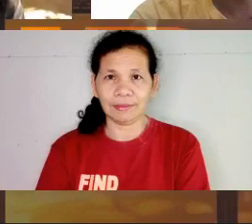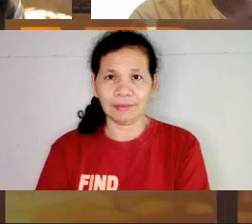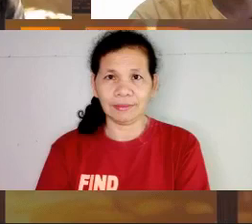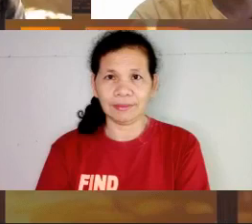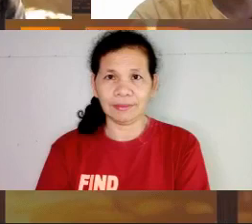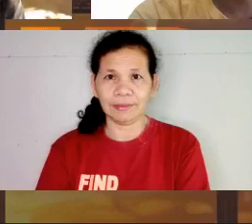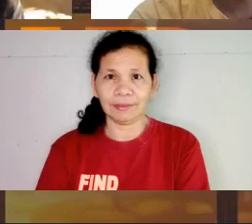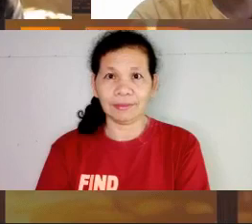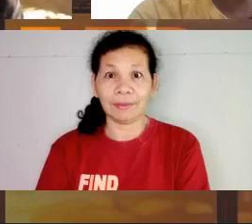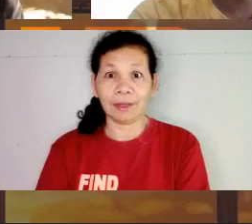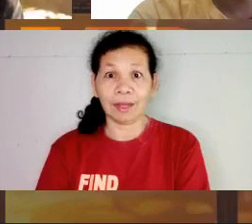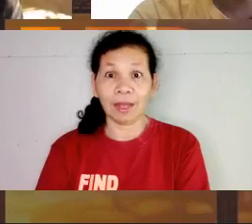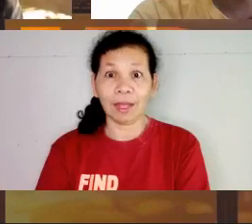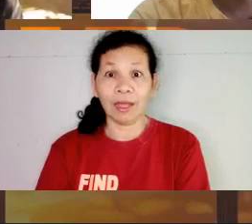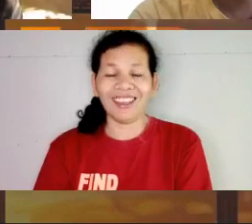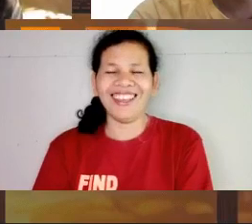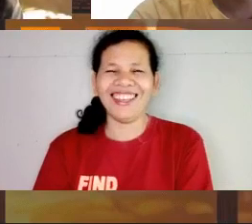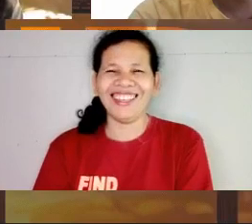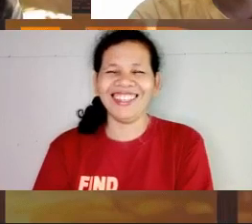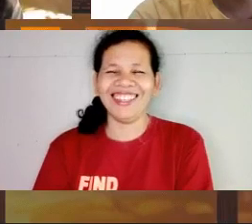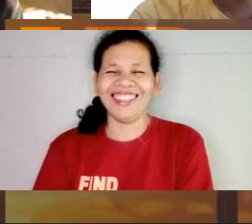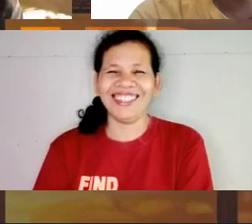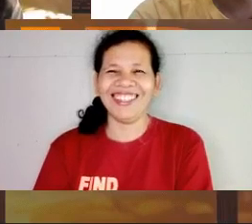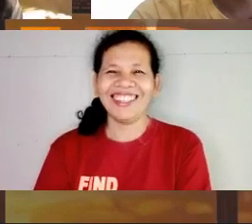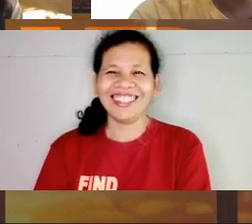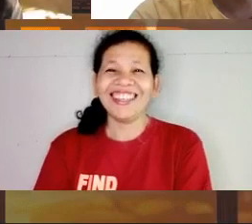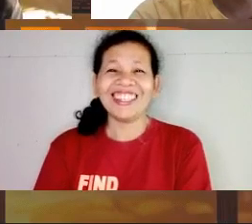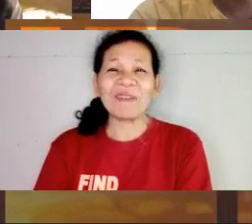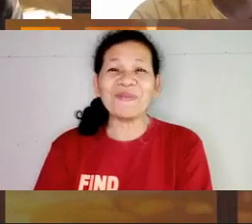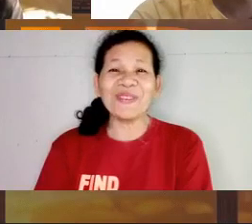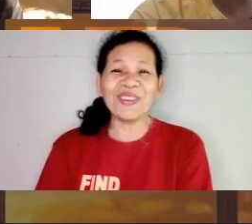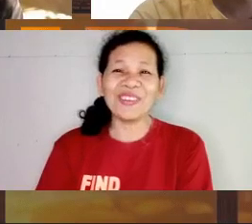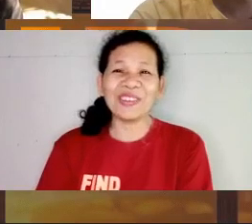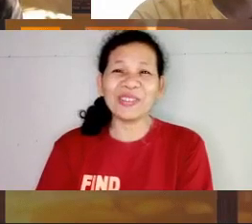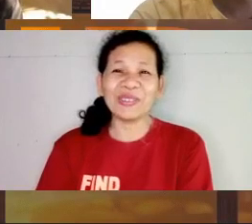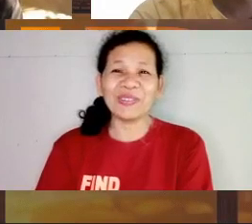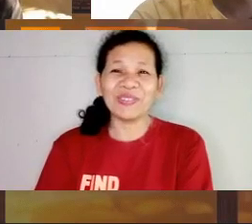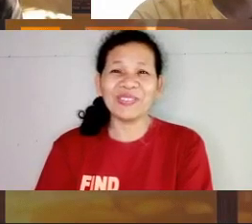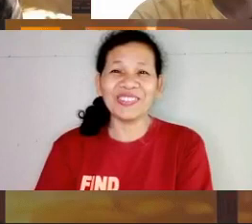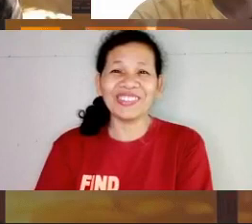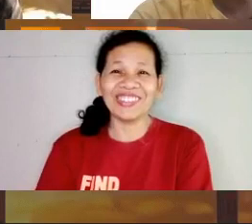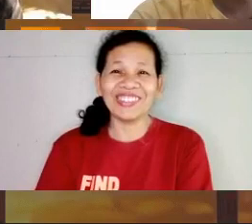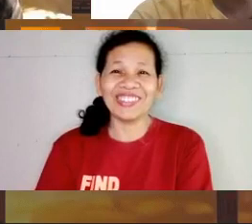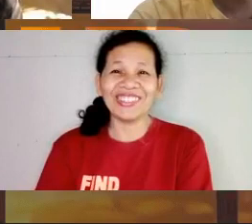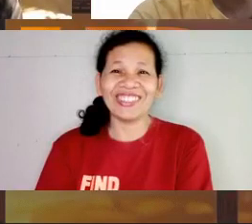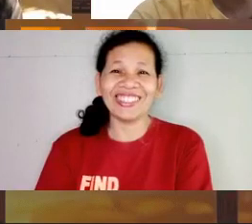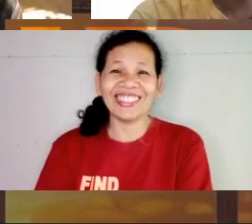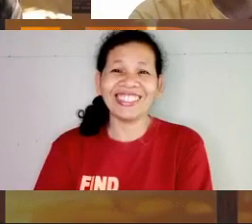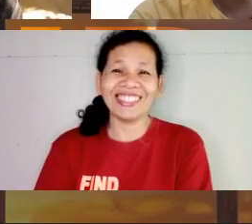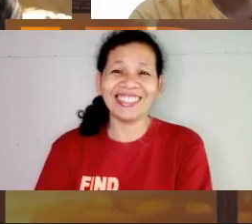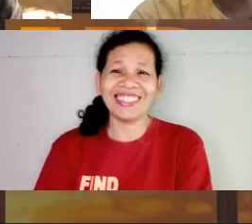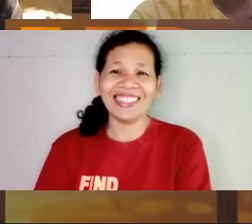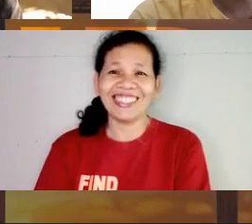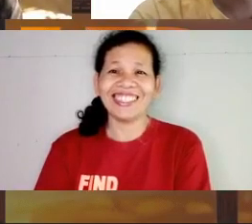Ma'am Lina ng lakad sa liwanag. Nagsalita ng Diyos. Parang request ito, Ma'am Lina, sa iyo